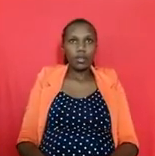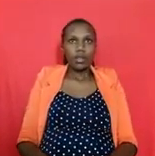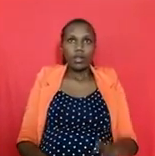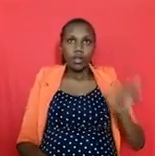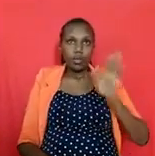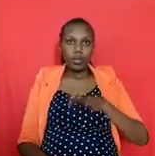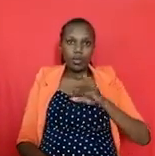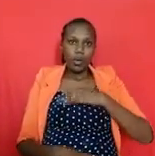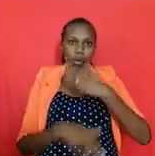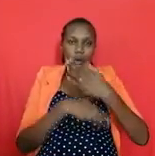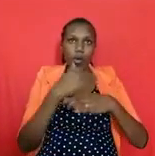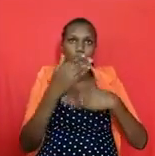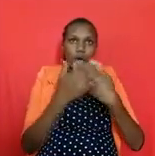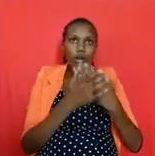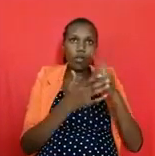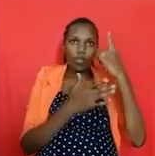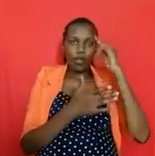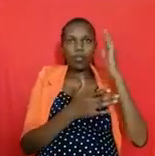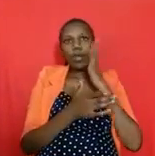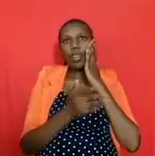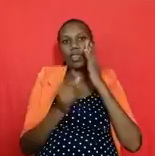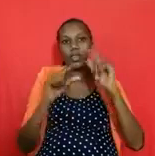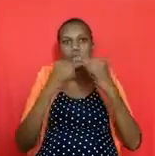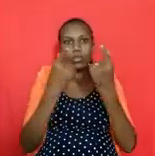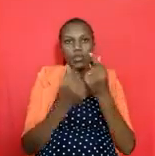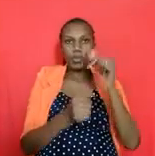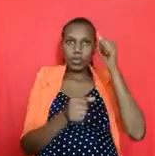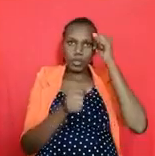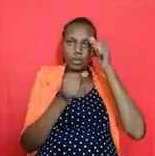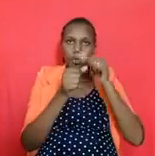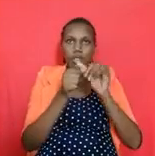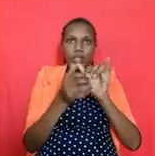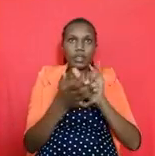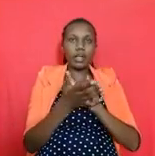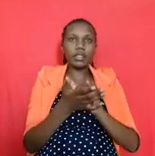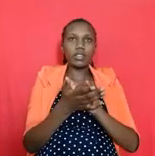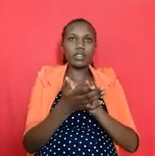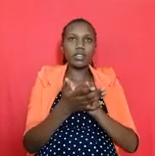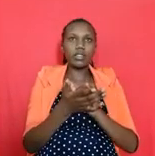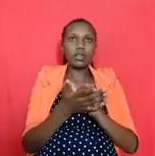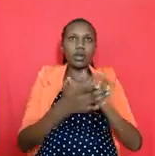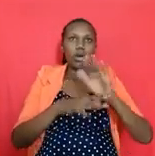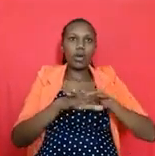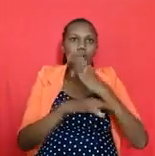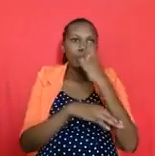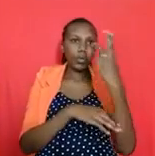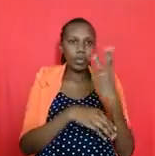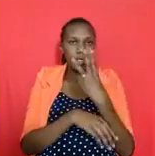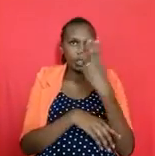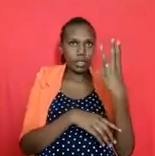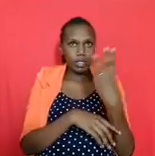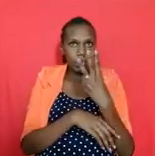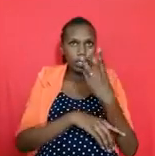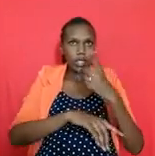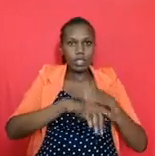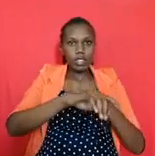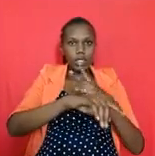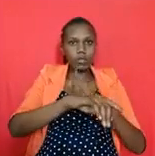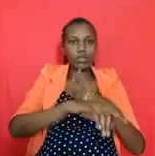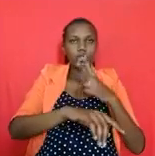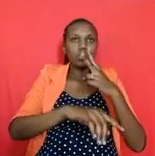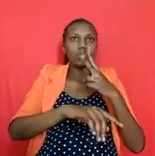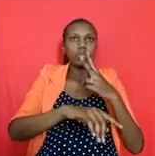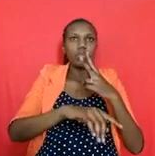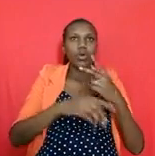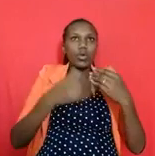Atumia othe, a mother's union, ni mukuririkanio, ati muthenya wa Wednesday, thaa inyanya,